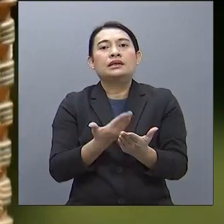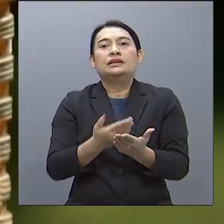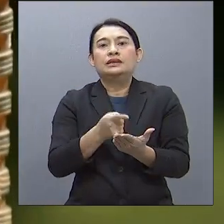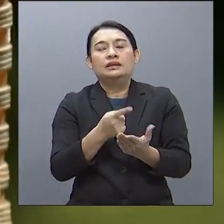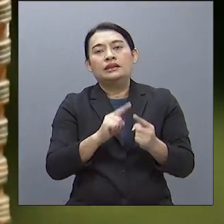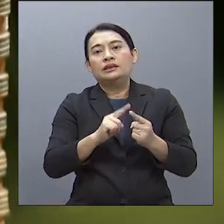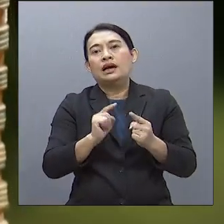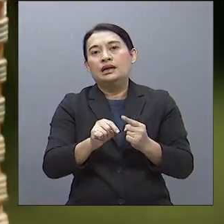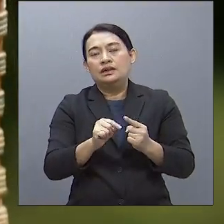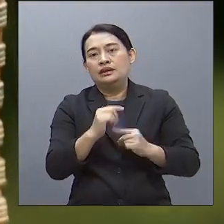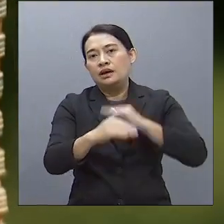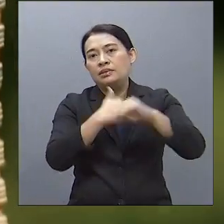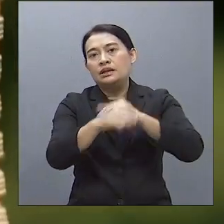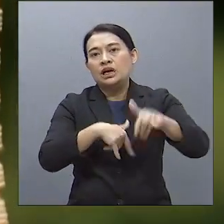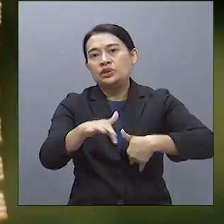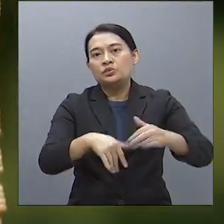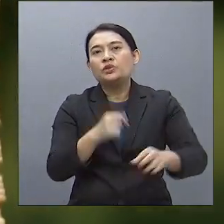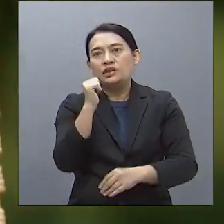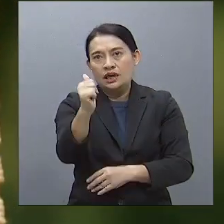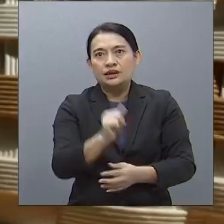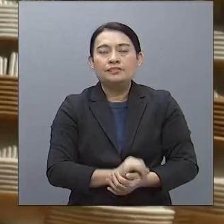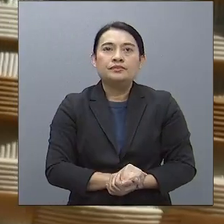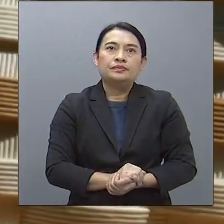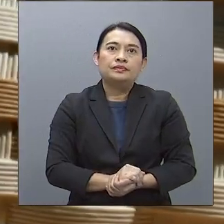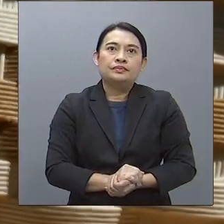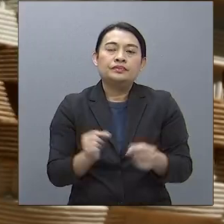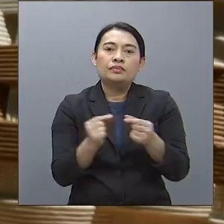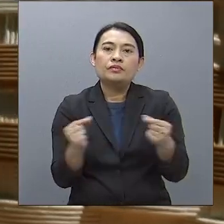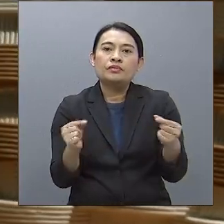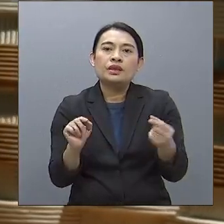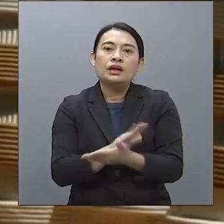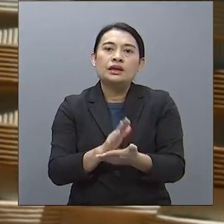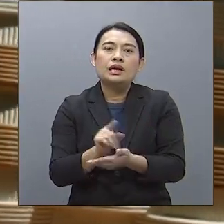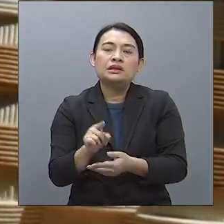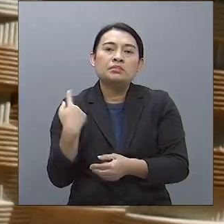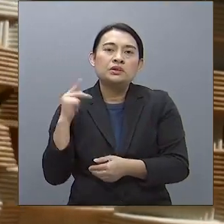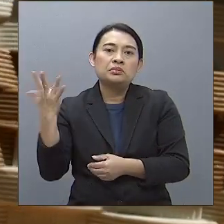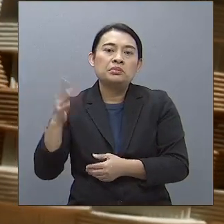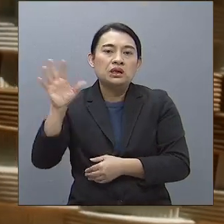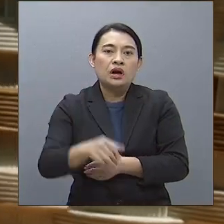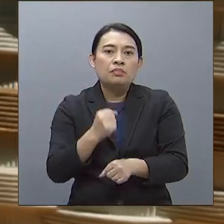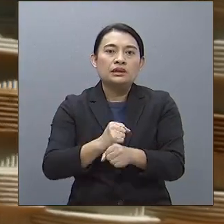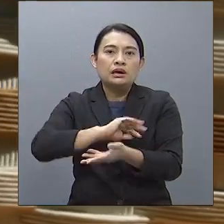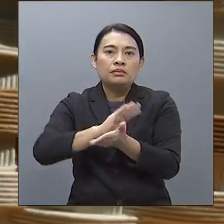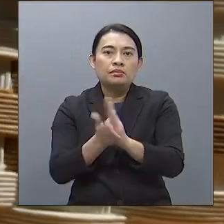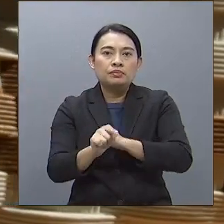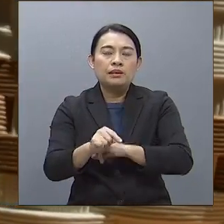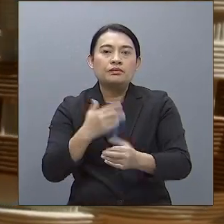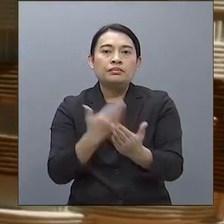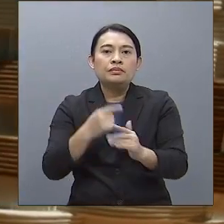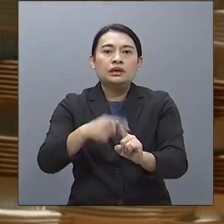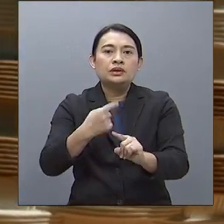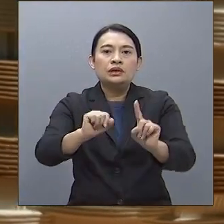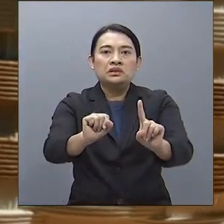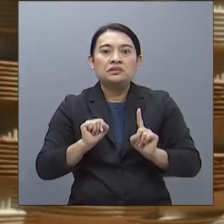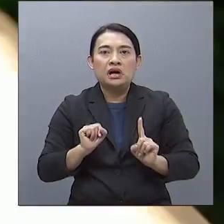กิจให้กับชุมชนอีกทางนึงด้วยค่ะ คือเปลี่ยนจากเทปกระดาษไร้ค่าให้เป็นผลิตภัณฑ์ที่สร้างมูลค่าได้มากกว่า100,000บาทต่อเดือนนะคะเป็นเรื่องที่น่า